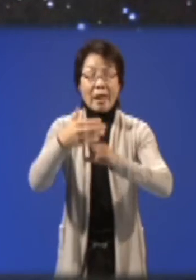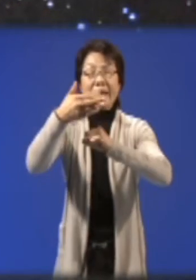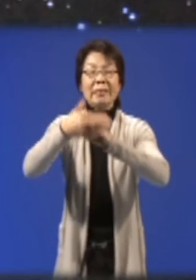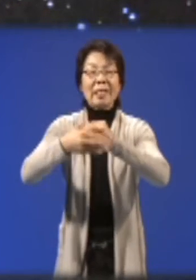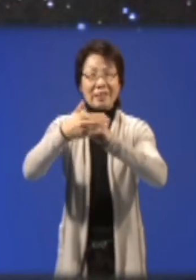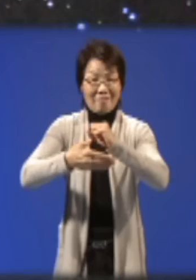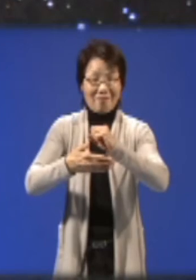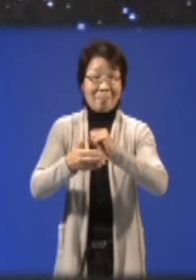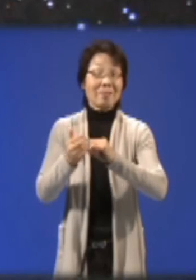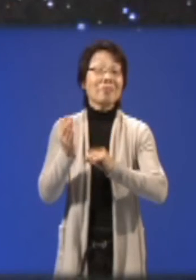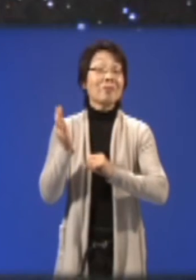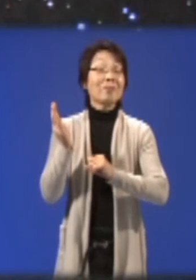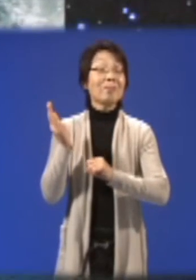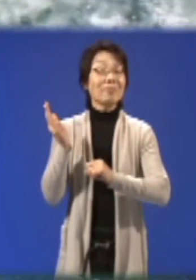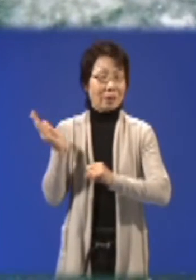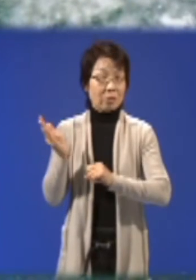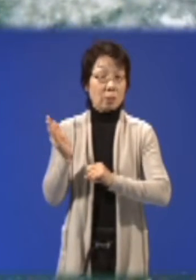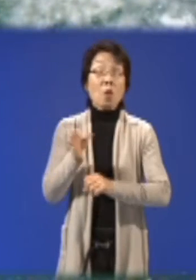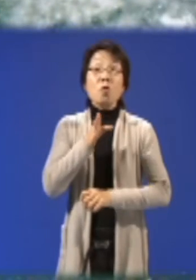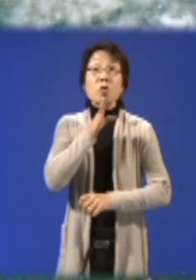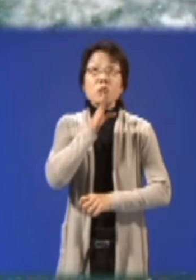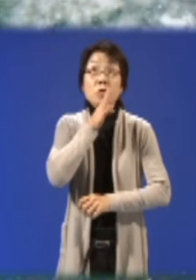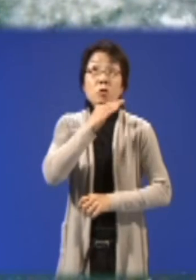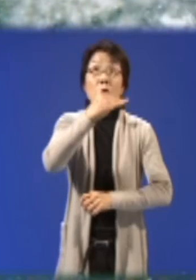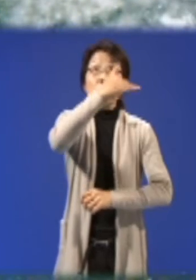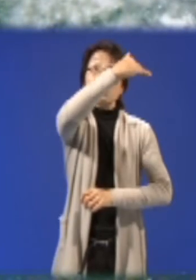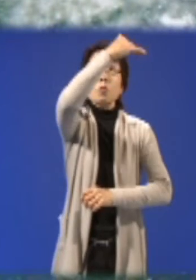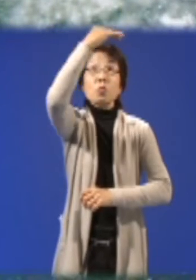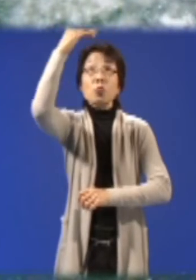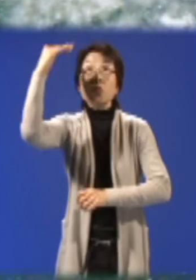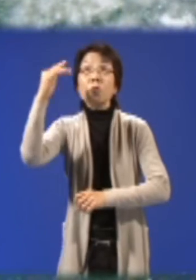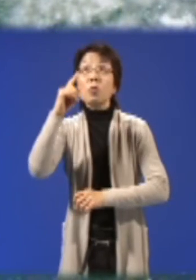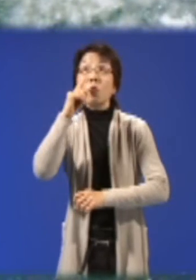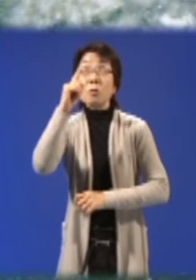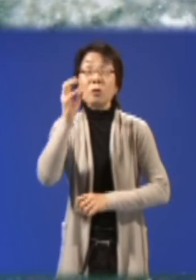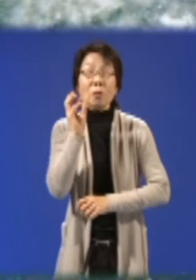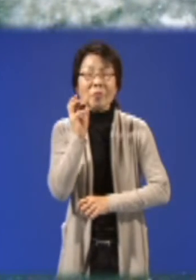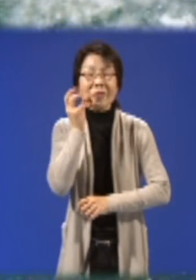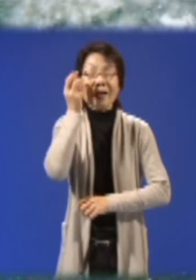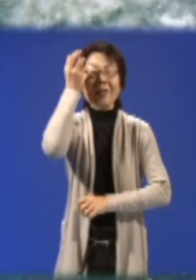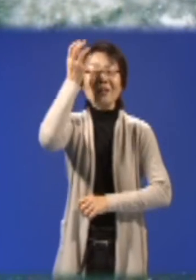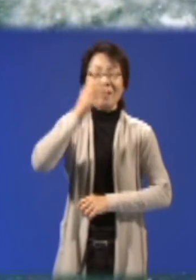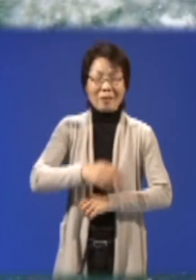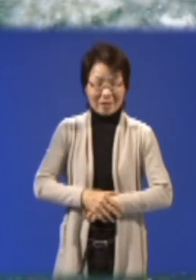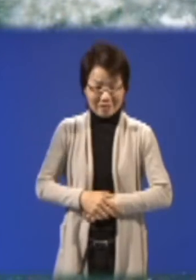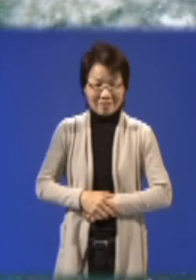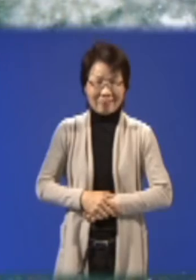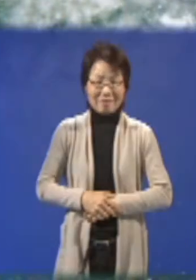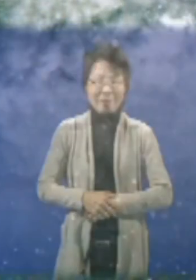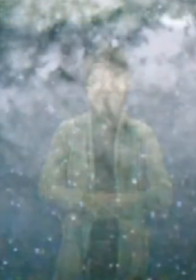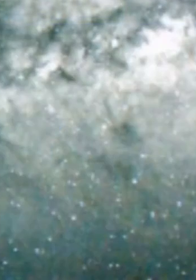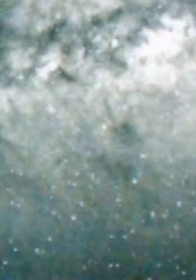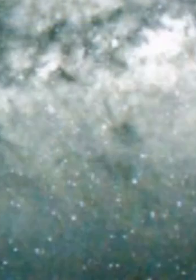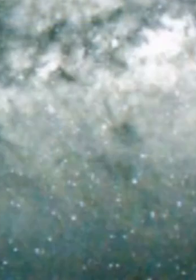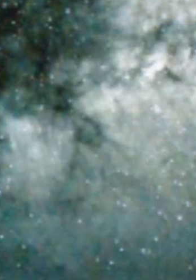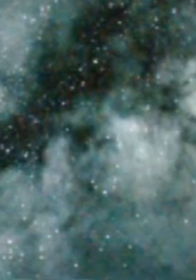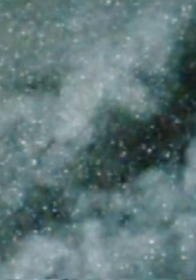。実際にプラネタリウムで見ると感動ものですよ。皆さん見に来てくださ